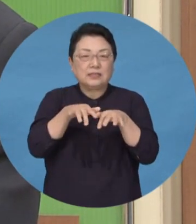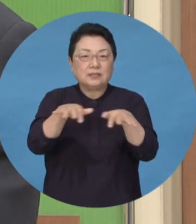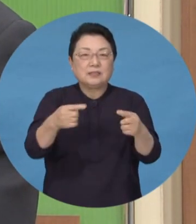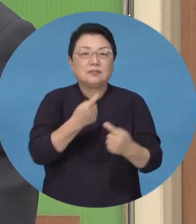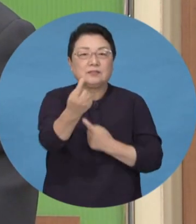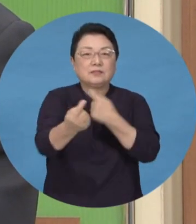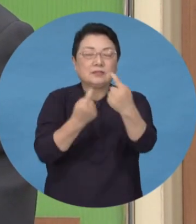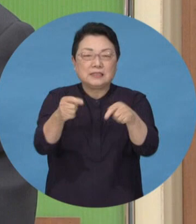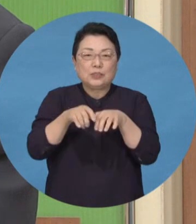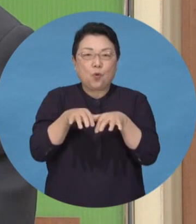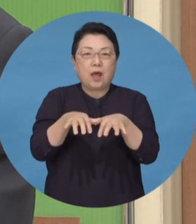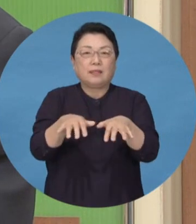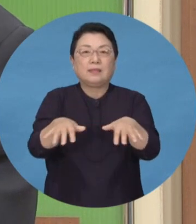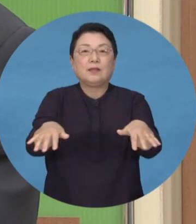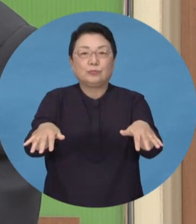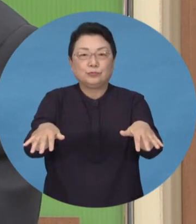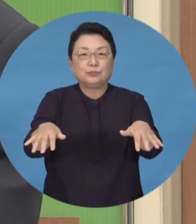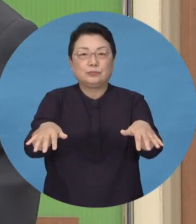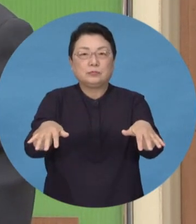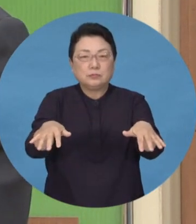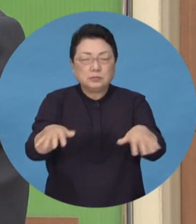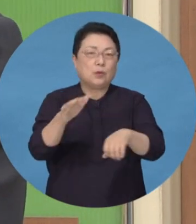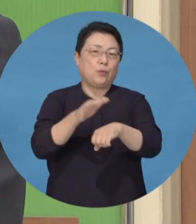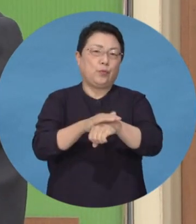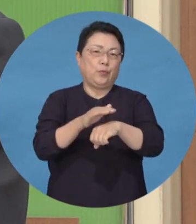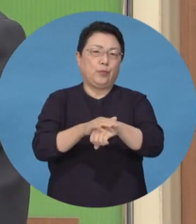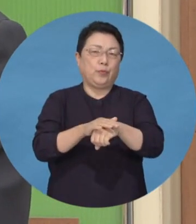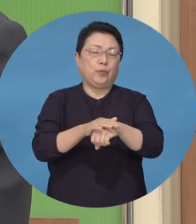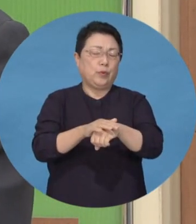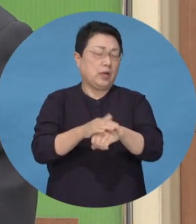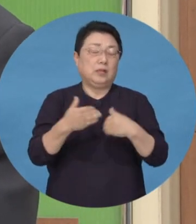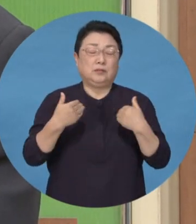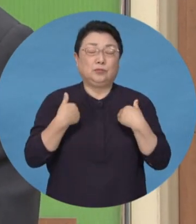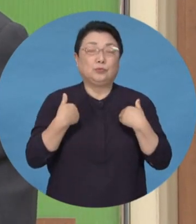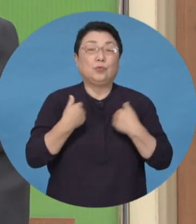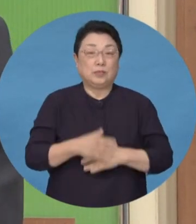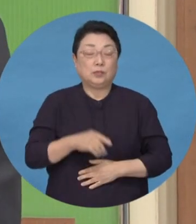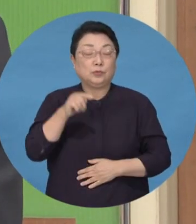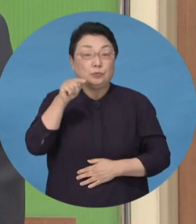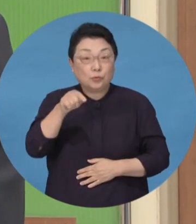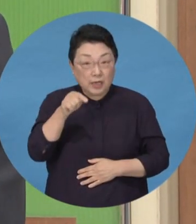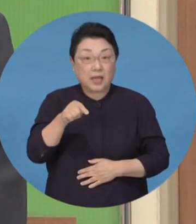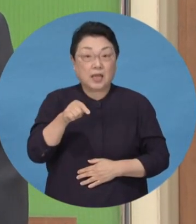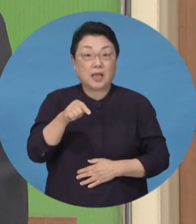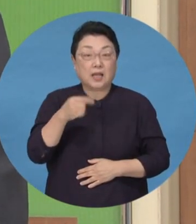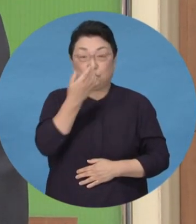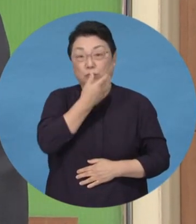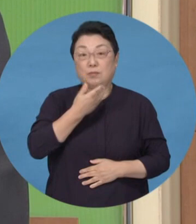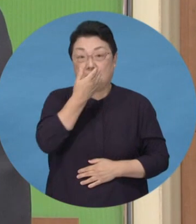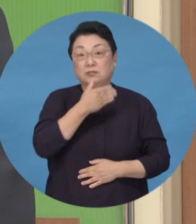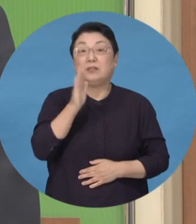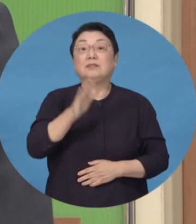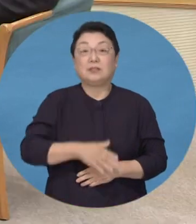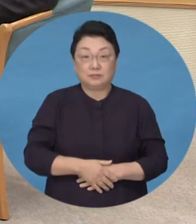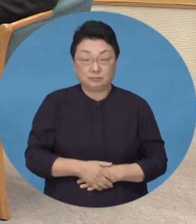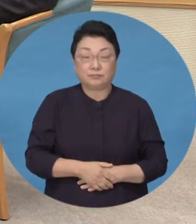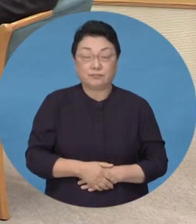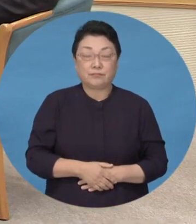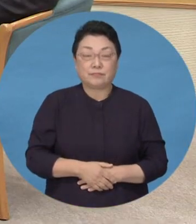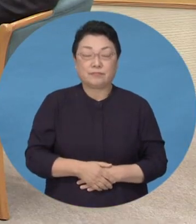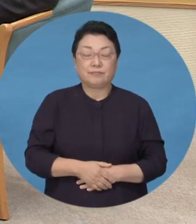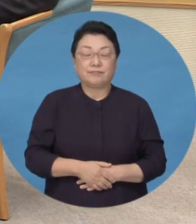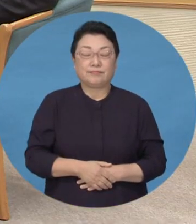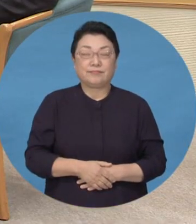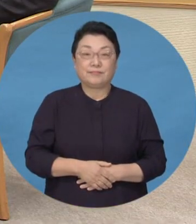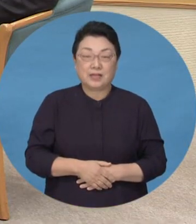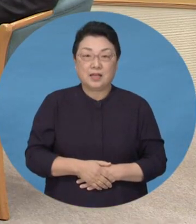滲み出していくというか波及していくような3段を講じなければならないこの2店の支店がすごく重要だと思ってますそういう